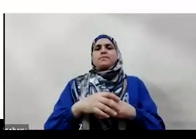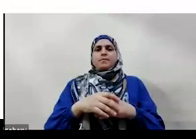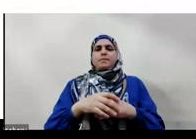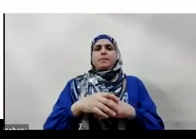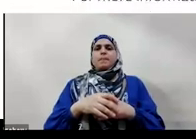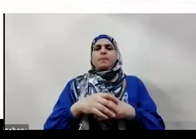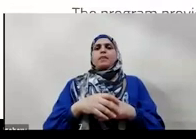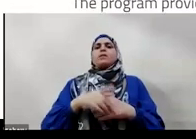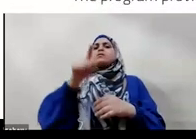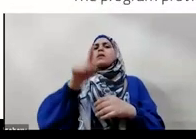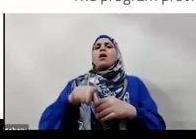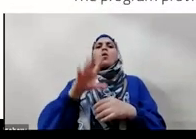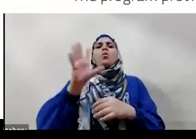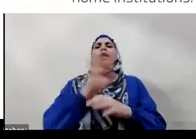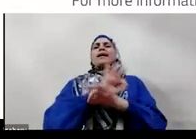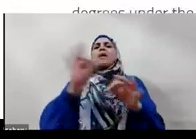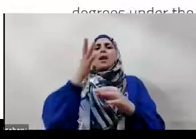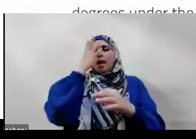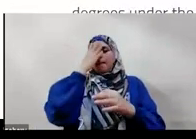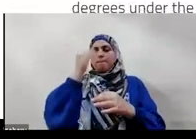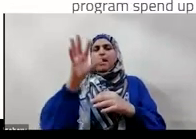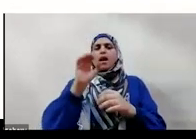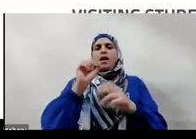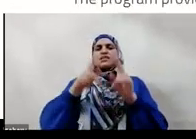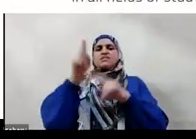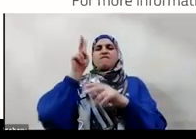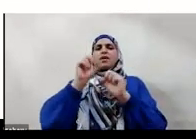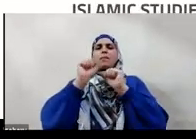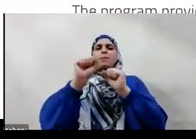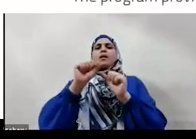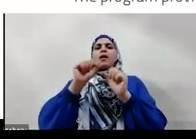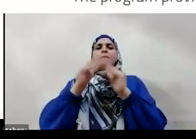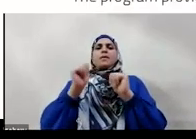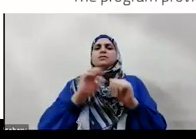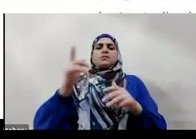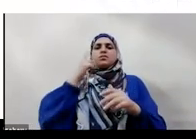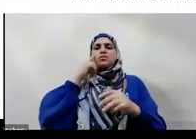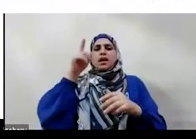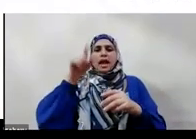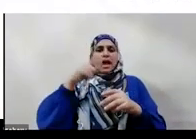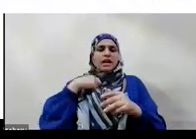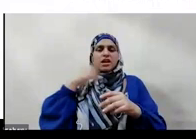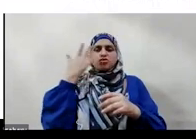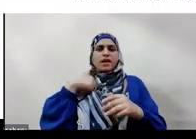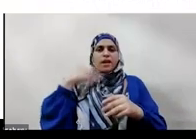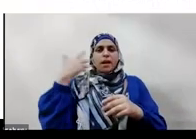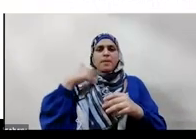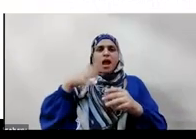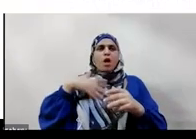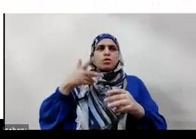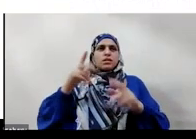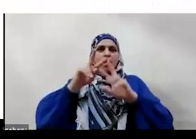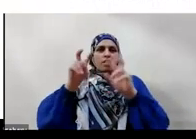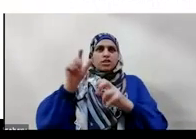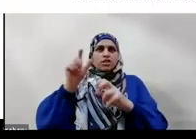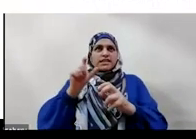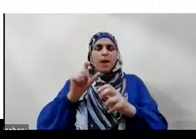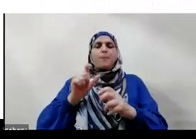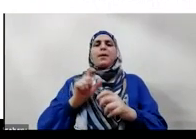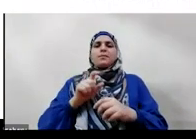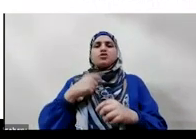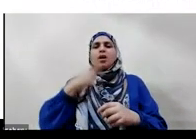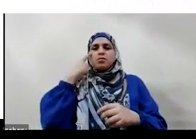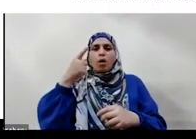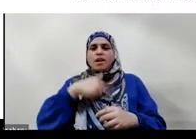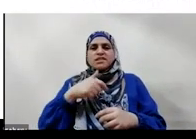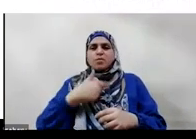دي كل البرامج اللي حاليا مفتوحة للتقديم. هنزل لحد ما أشوف البرنامج اللي أنا مهتمة بقدم عليه، وهو